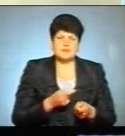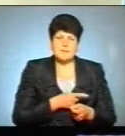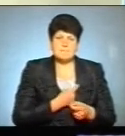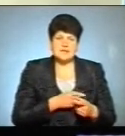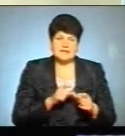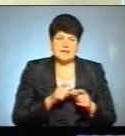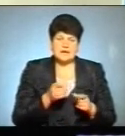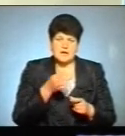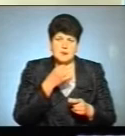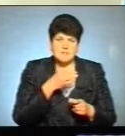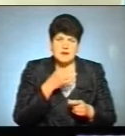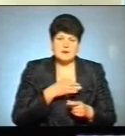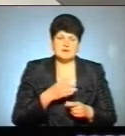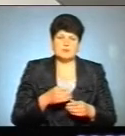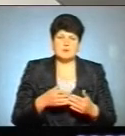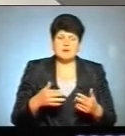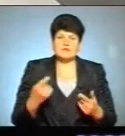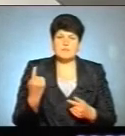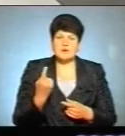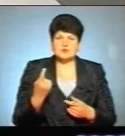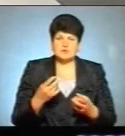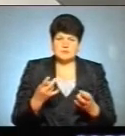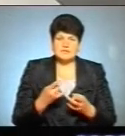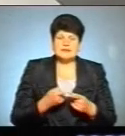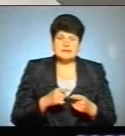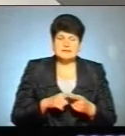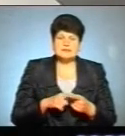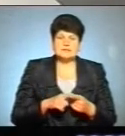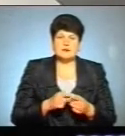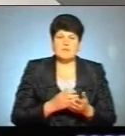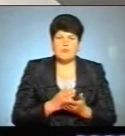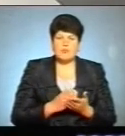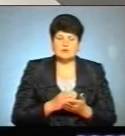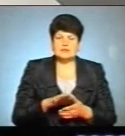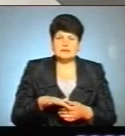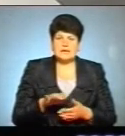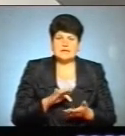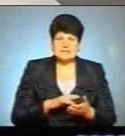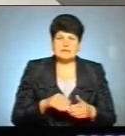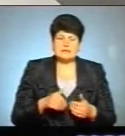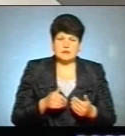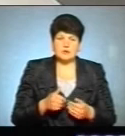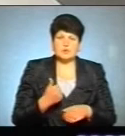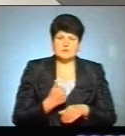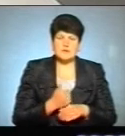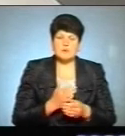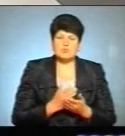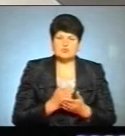медикаментів, предметів першої необхідності. І такі послуги територіальні центри надають. Основна послуга – це